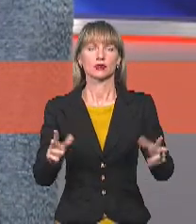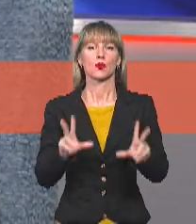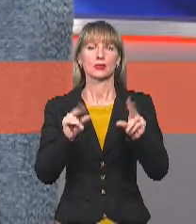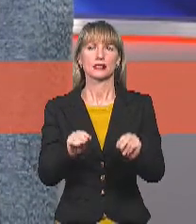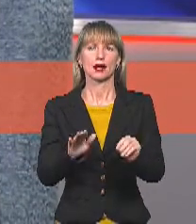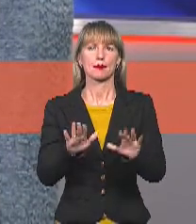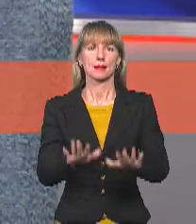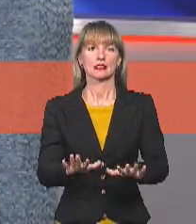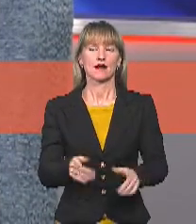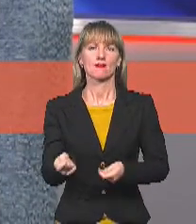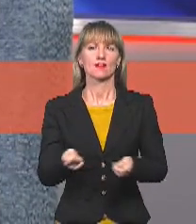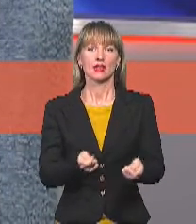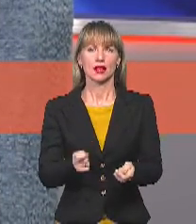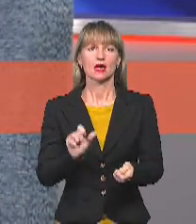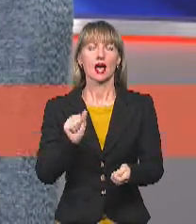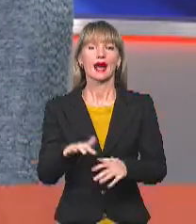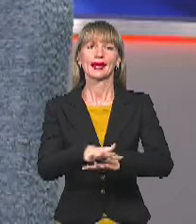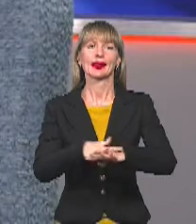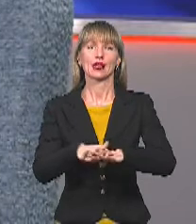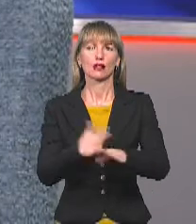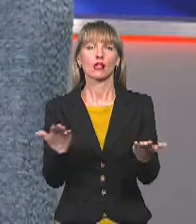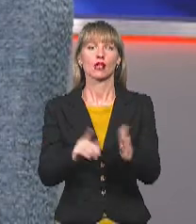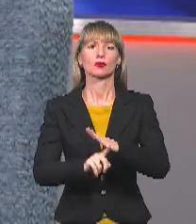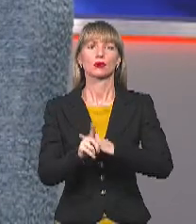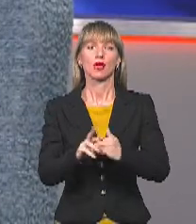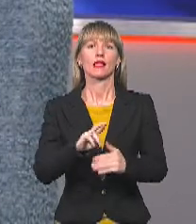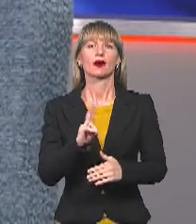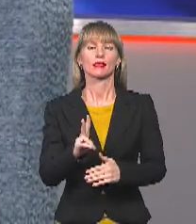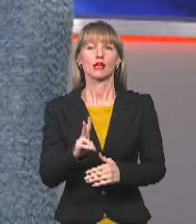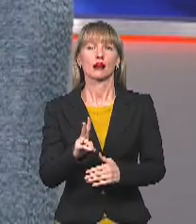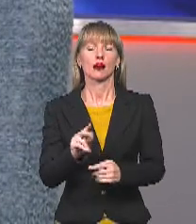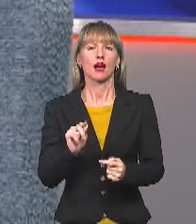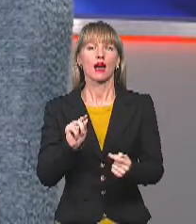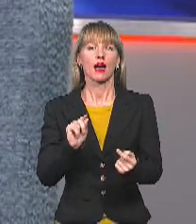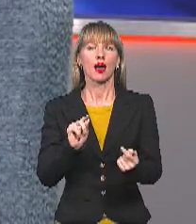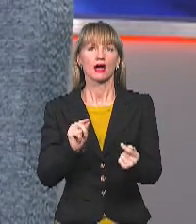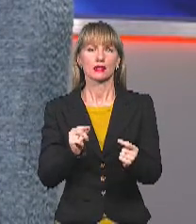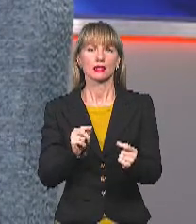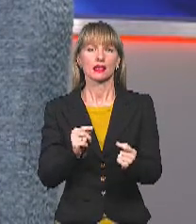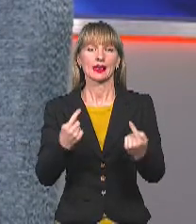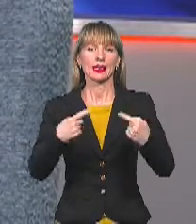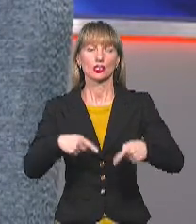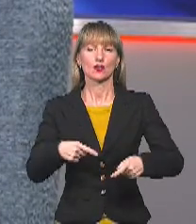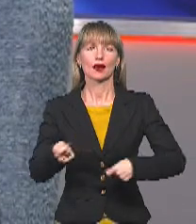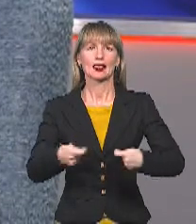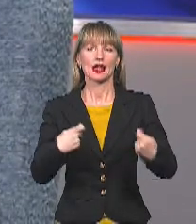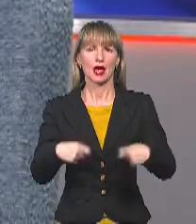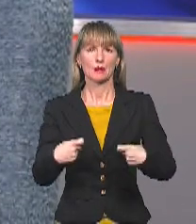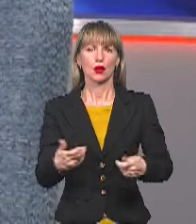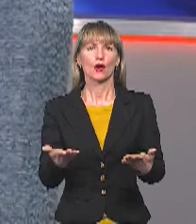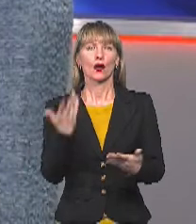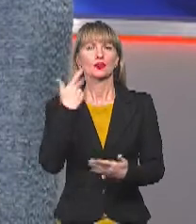місцева влада. А стихійний ринок, який розпочинався як антикризовий ярмарок колись,